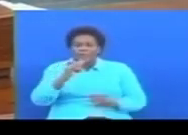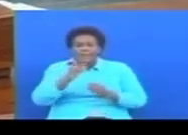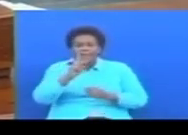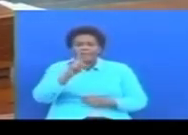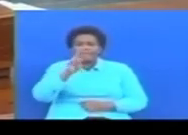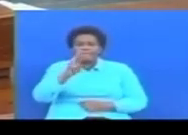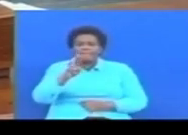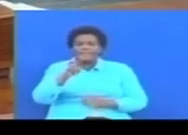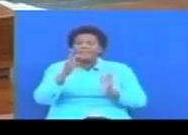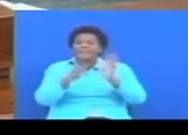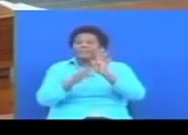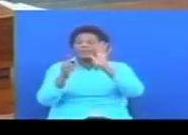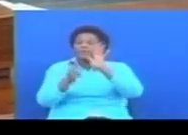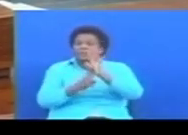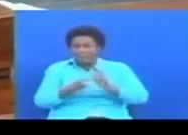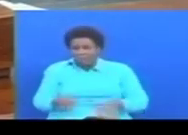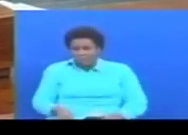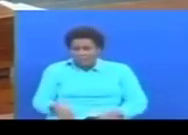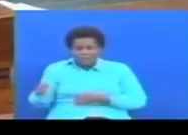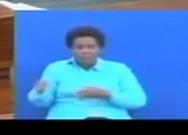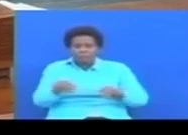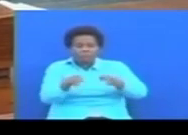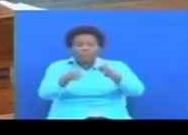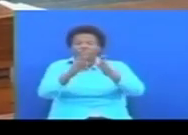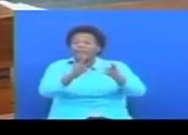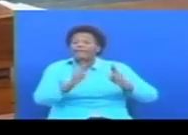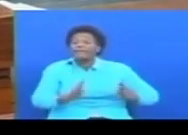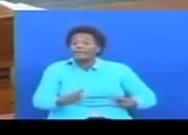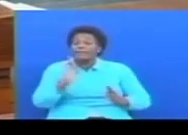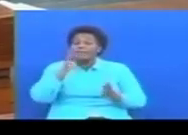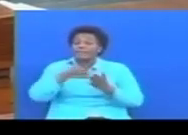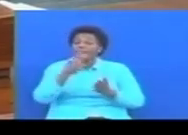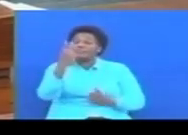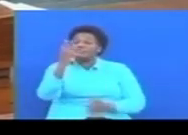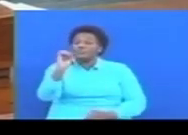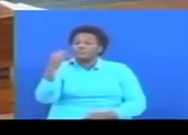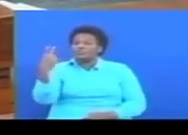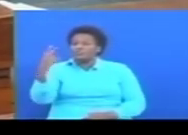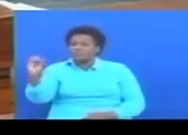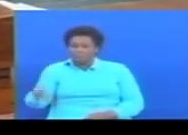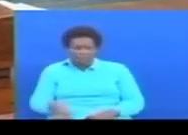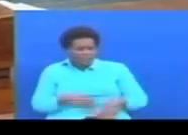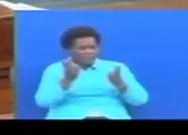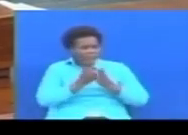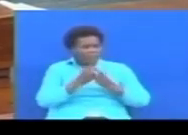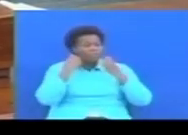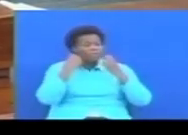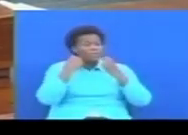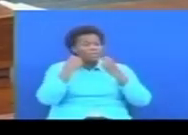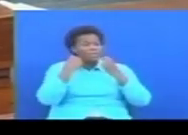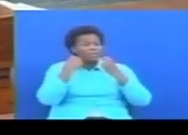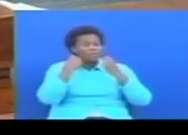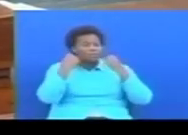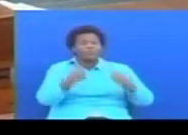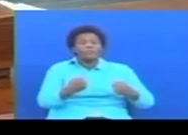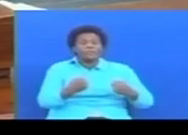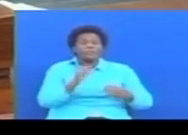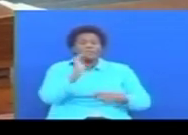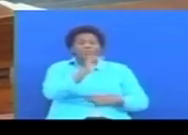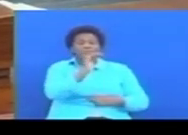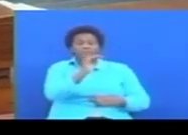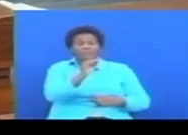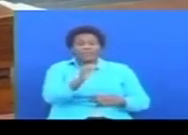mto Kagera ifikapo Juni 2020. Na tisa, kuimarisha usafiri wa majini kwa kukamilisha ujenzi wa